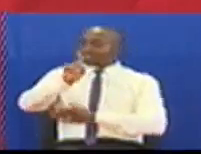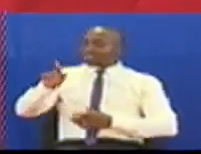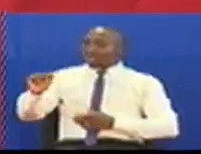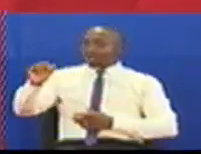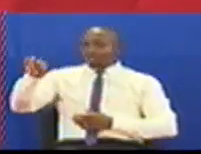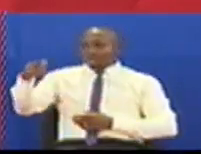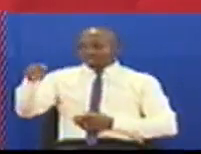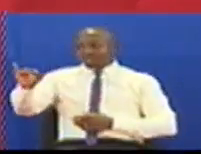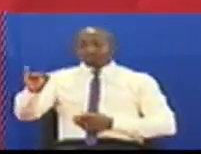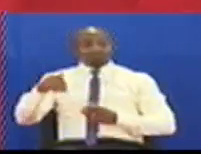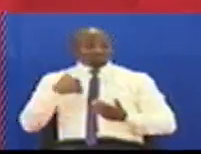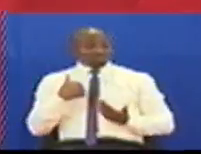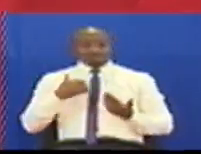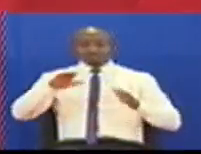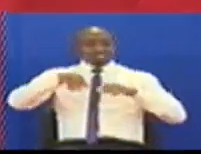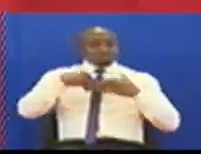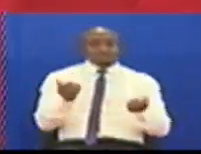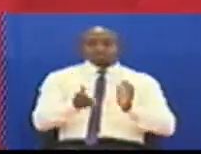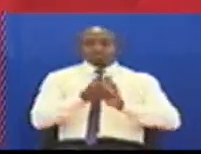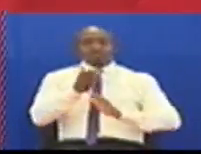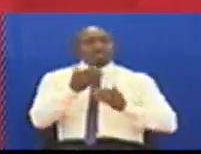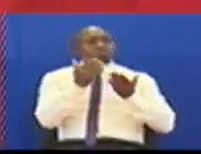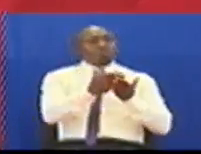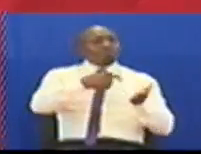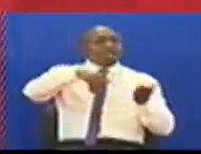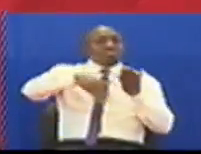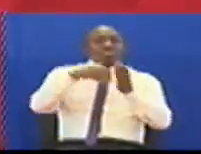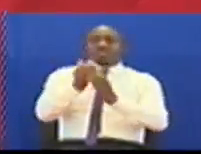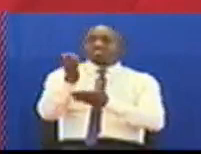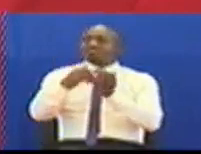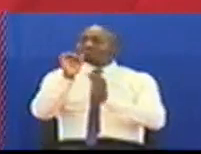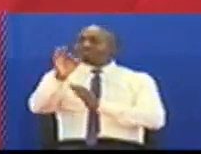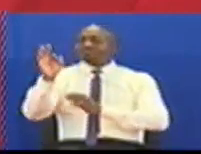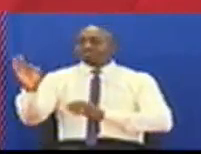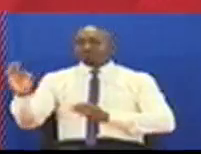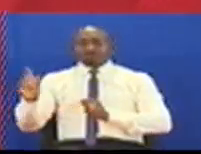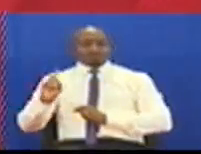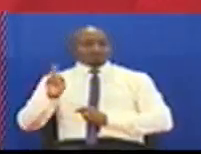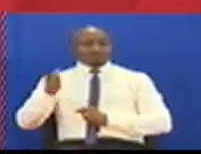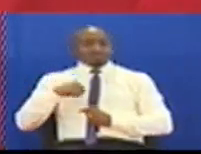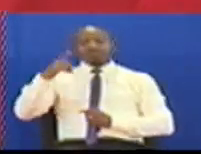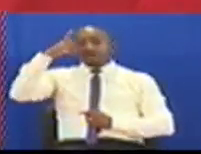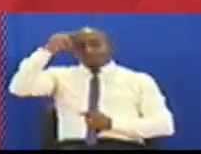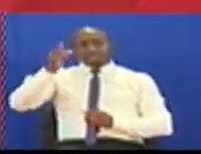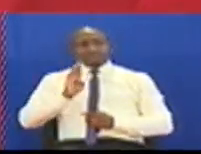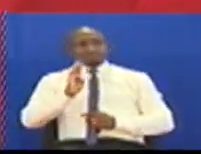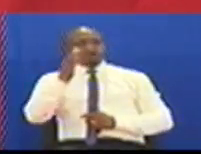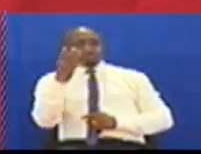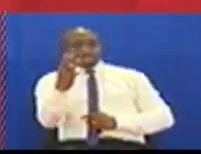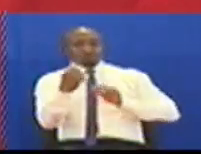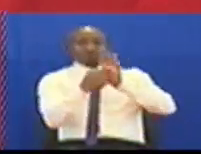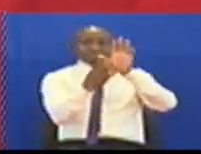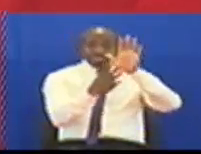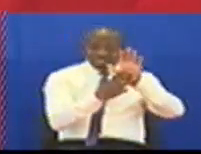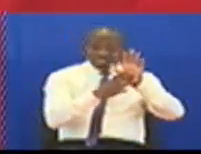sababu ya kukaa hapa kuanza kutaja kwamba naomba zahanati fulani, naomba zahanati fulani. Naamini hizi bilioni 3.9